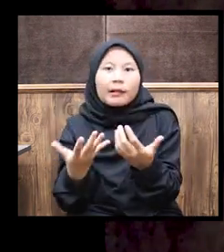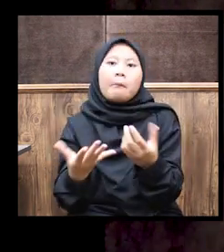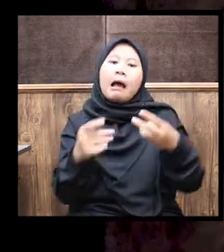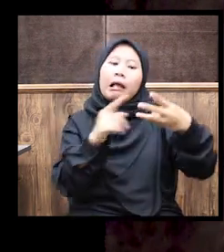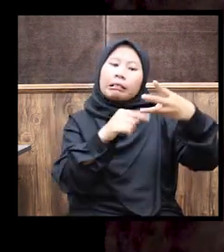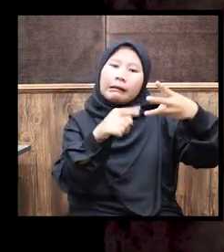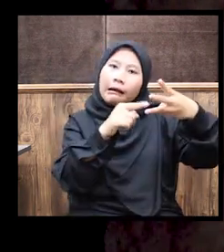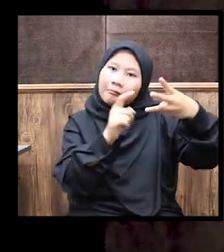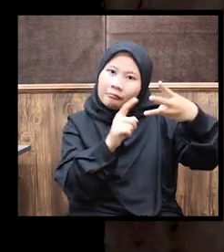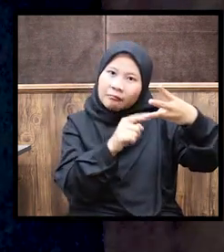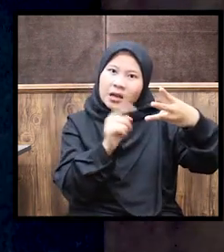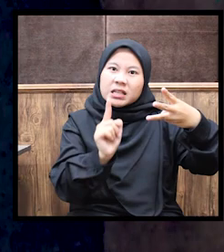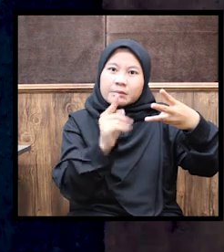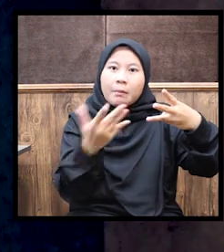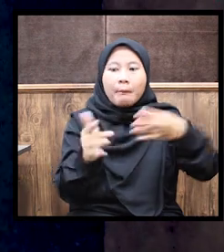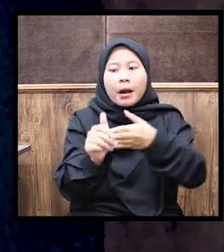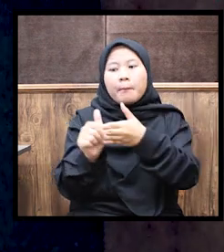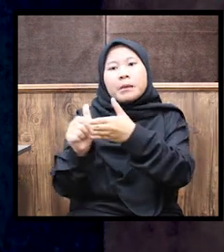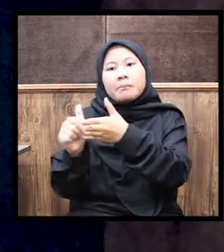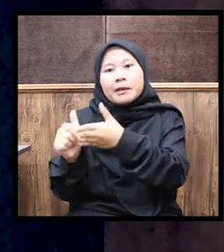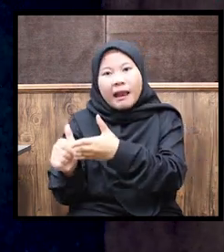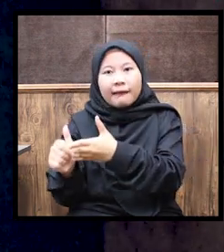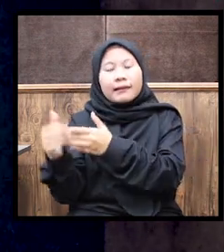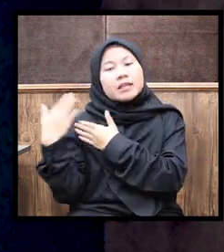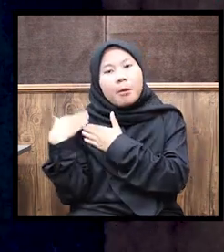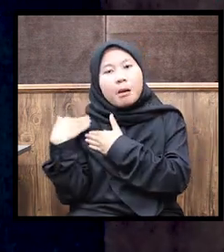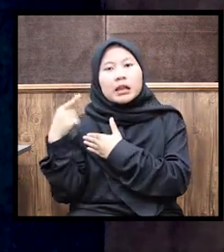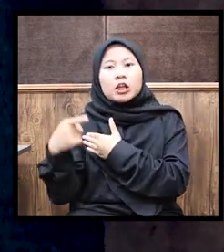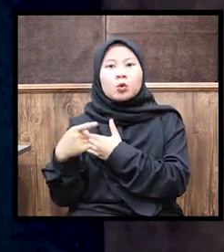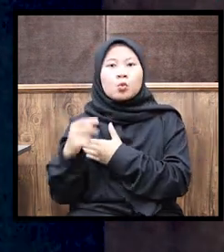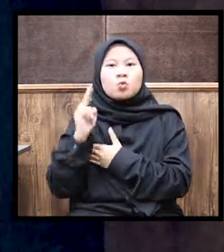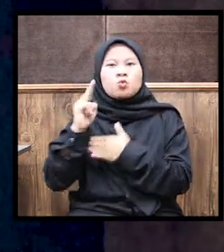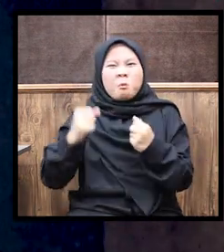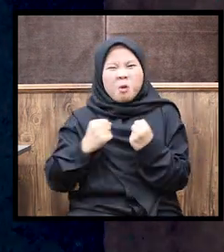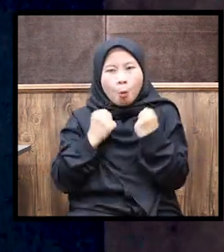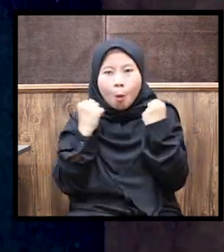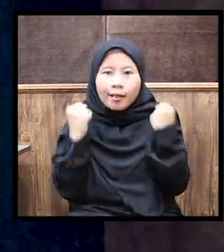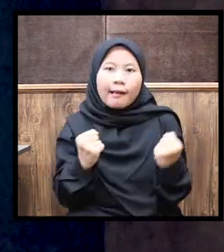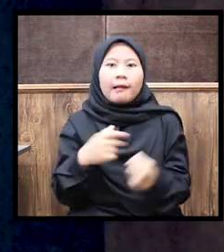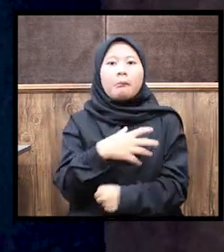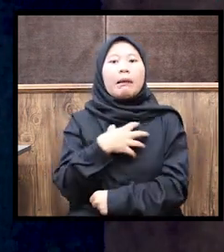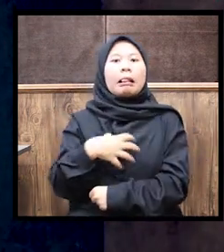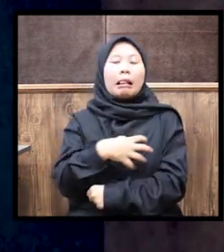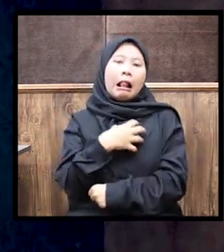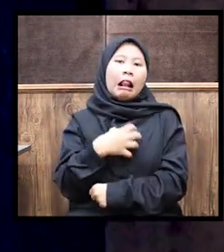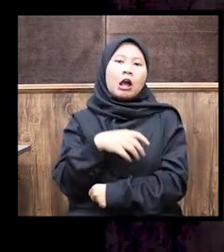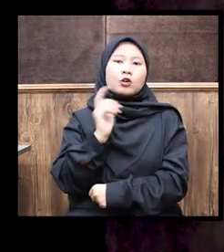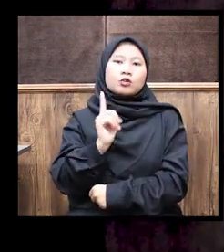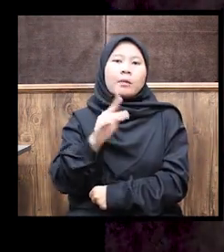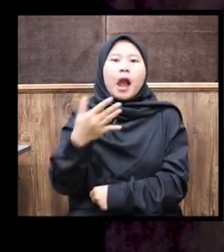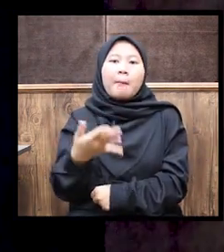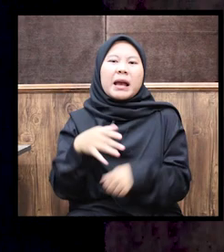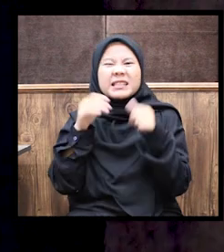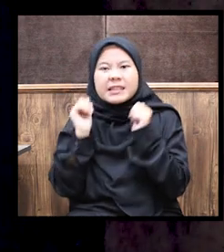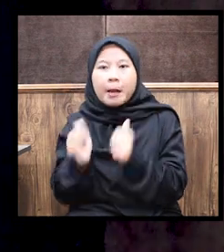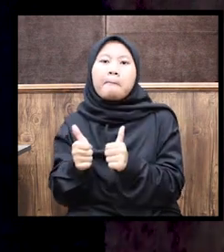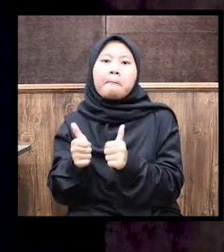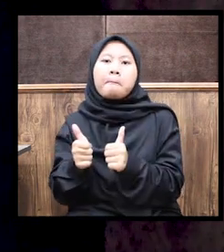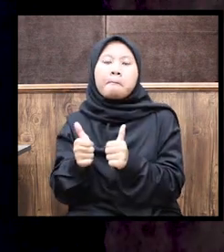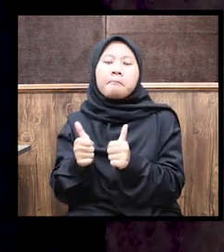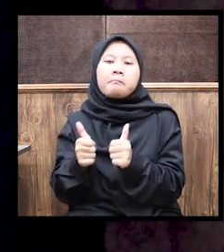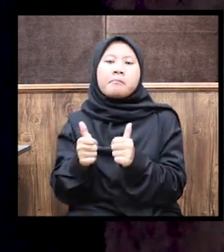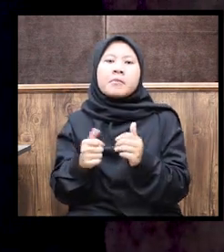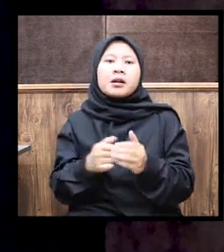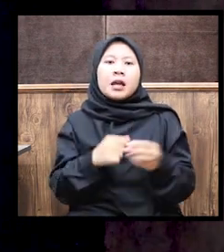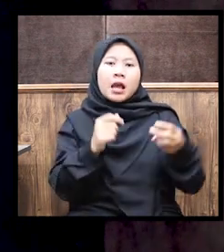mental menguatkan mental karakter untuk memang siap di dunia kerja kemudian kalau perantaraan kerja mungkin masih bisa